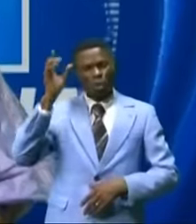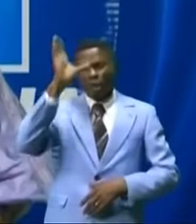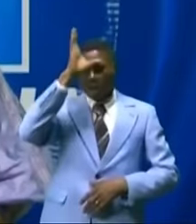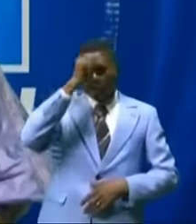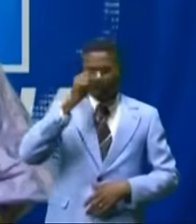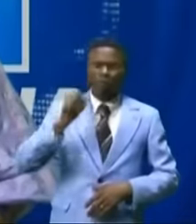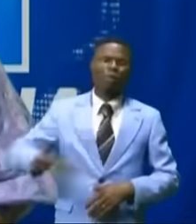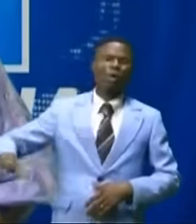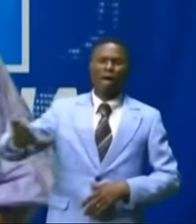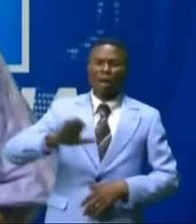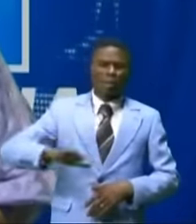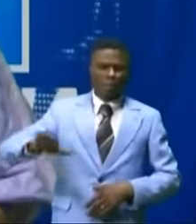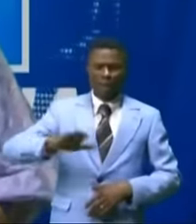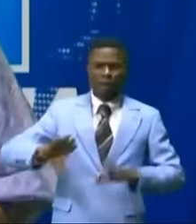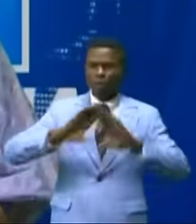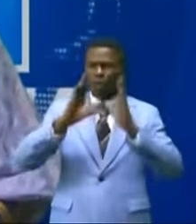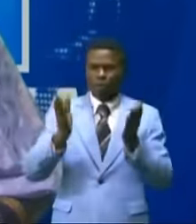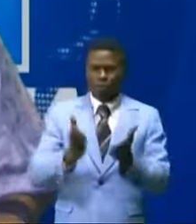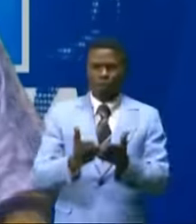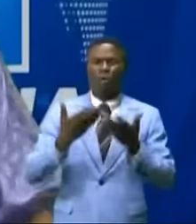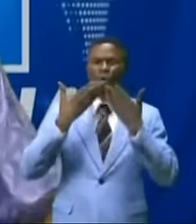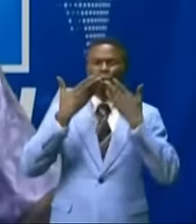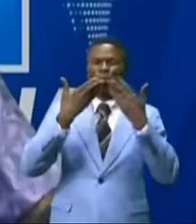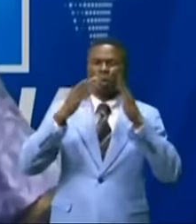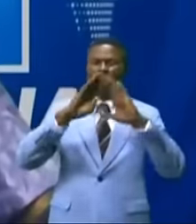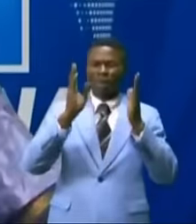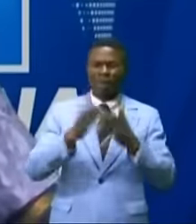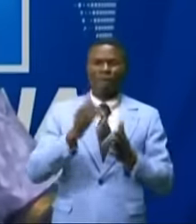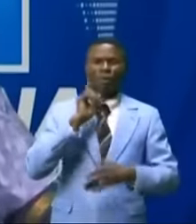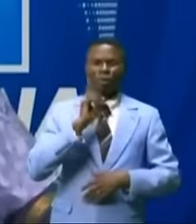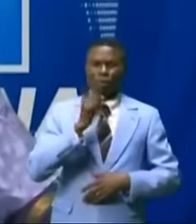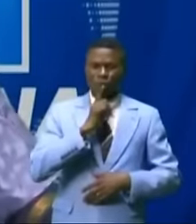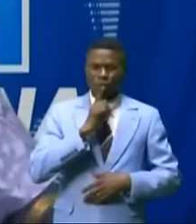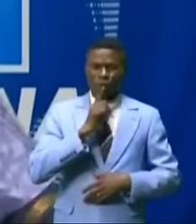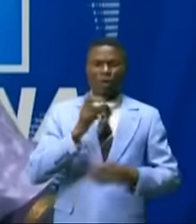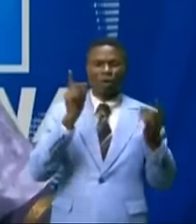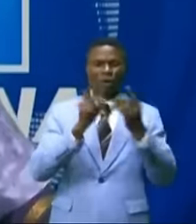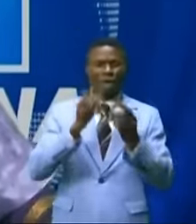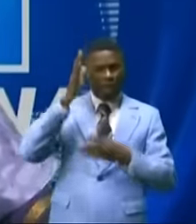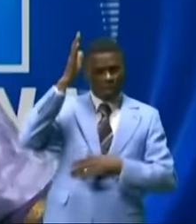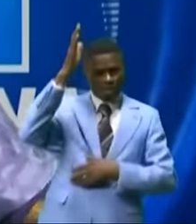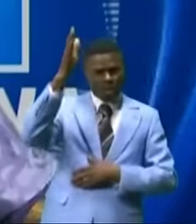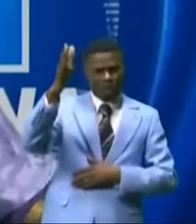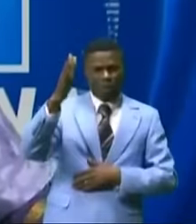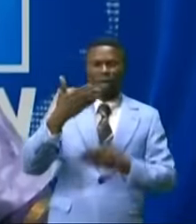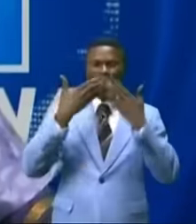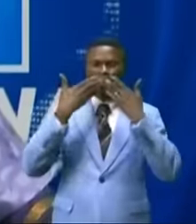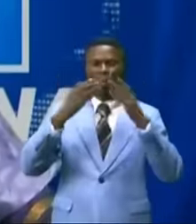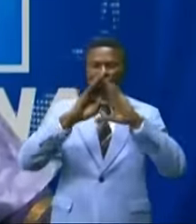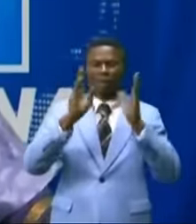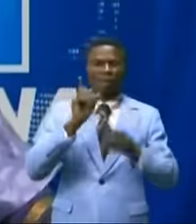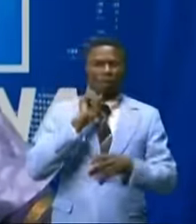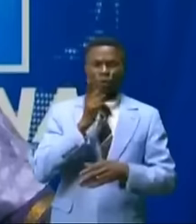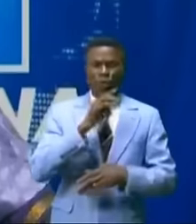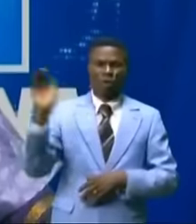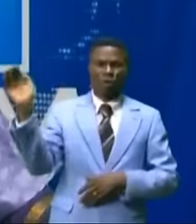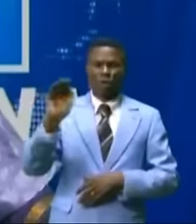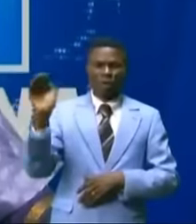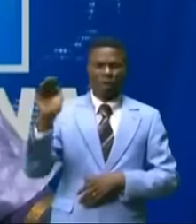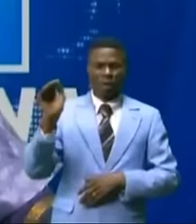rédigé, Yolande Voka et Patrick Kachala qui l'ont réalisé. Moi, je vous retrouve demain à 20h, mais tout de suite